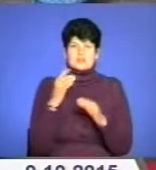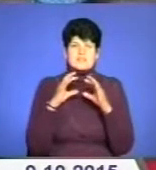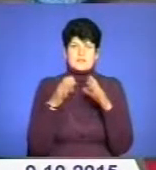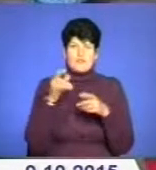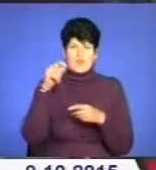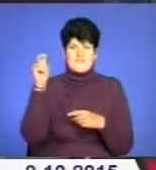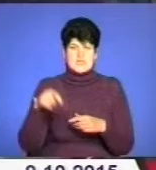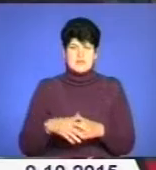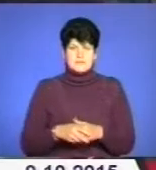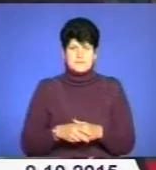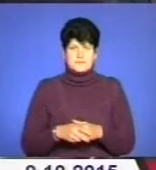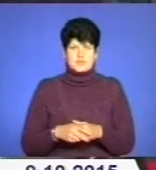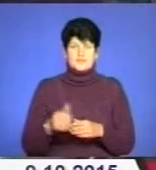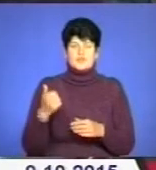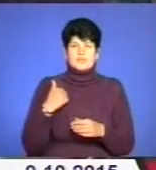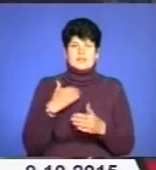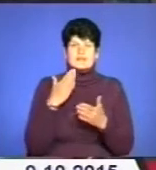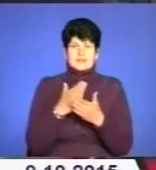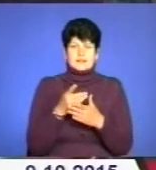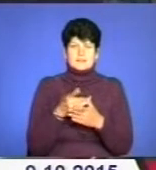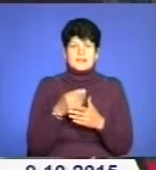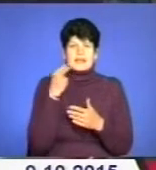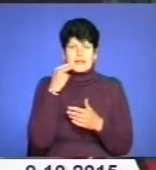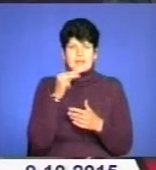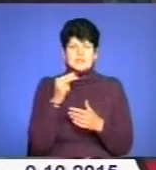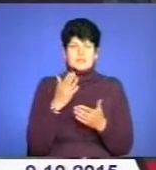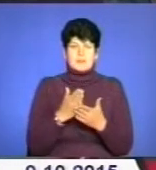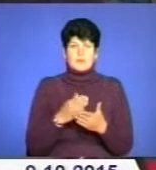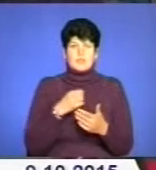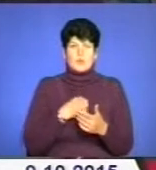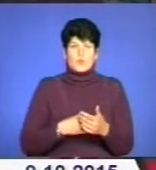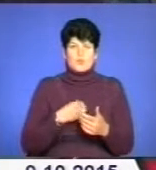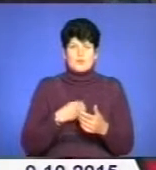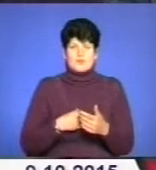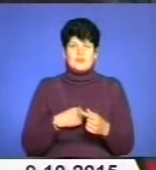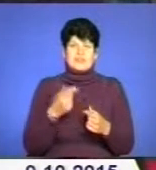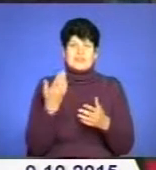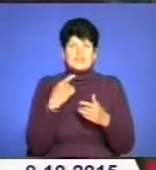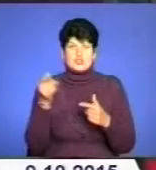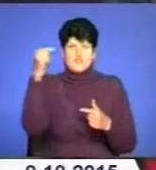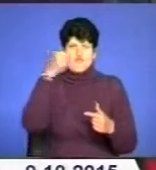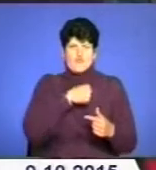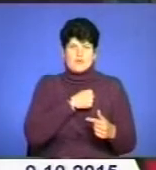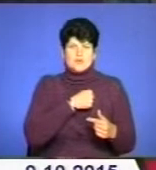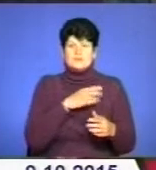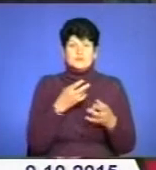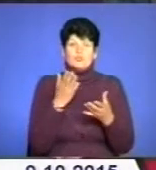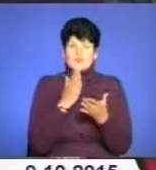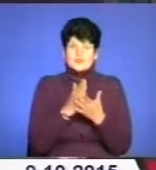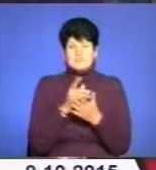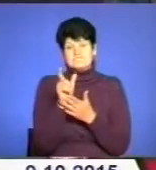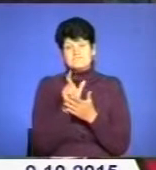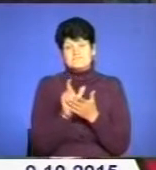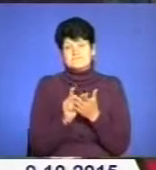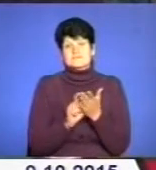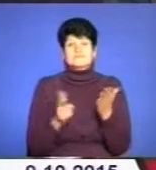війни. У солдатів є таке повір'я – краще носити кулю на грудях, ніж в грудях. І є дуже одна така поетична, це вже навіть